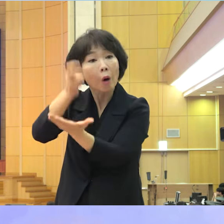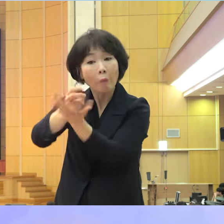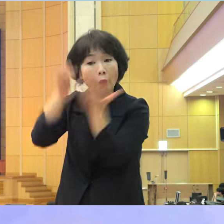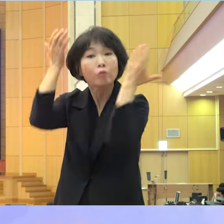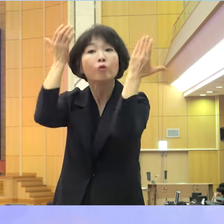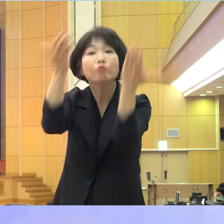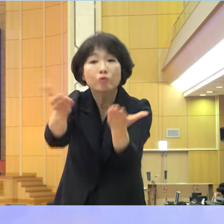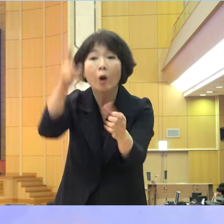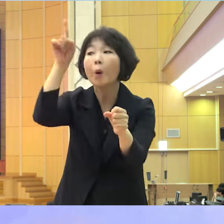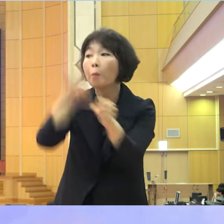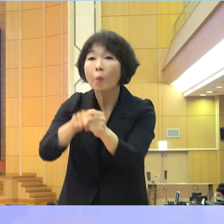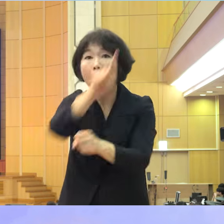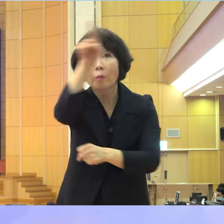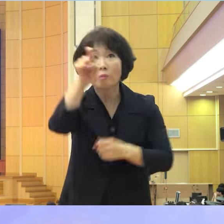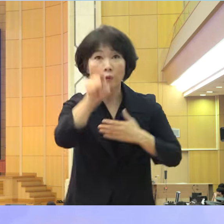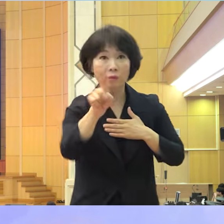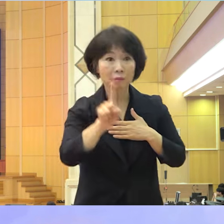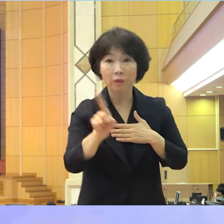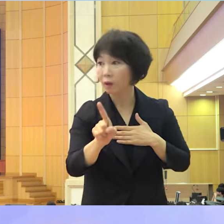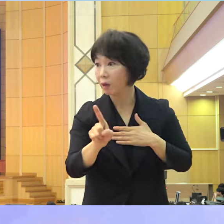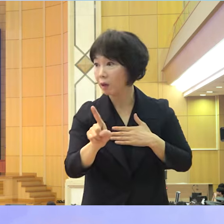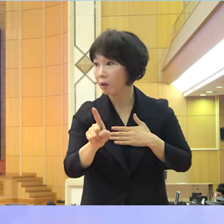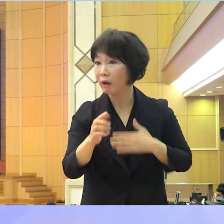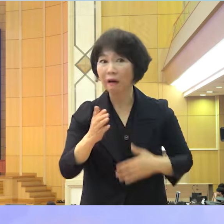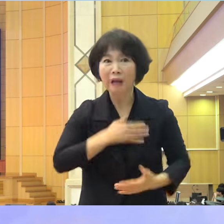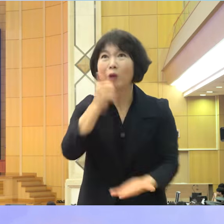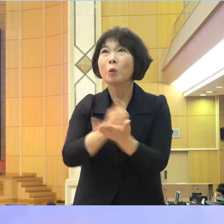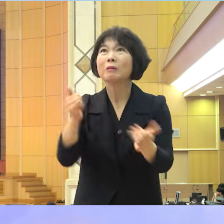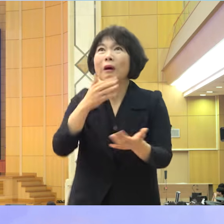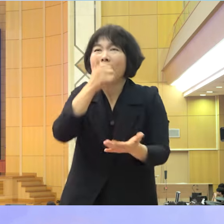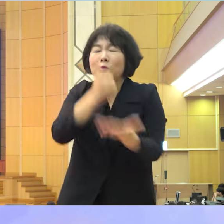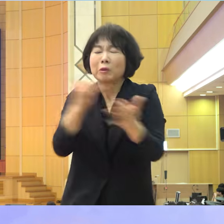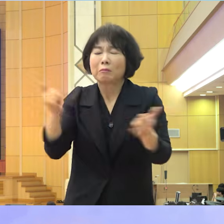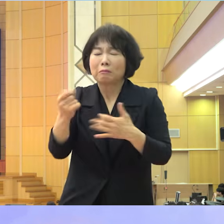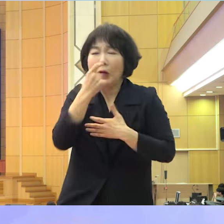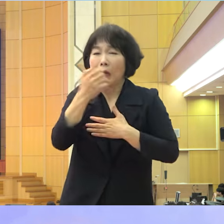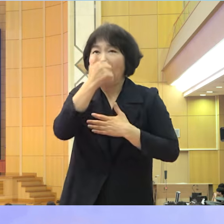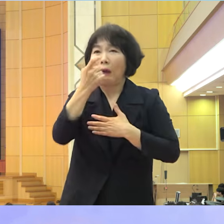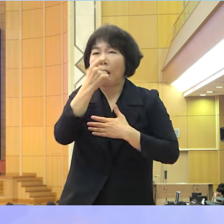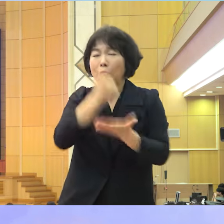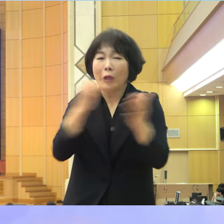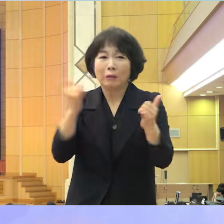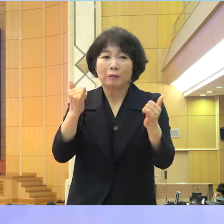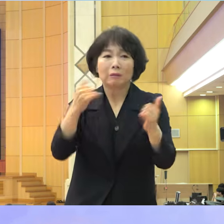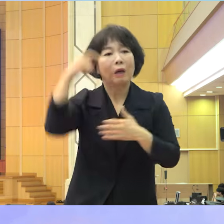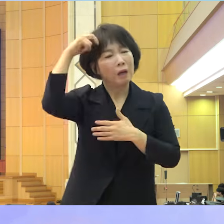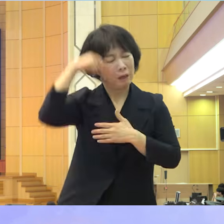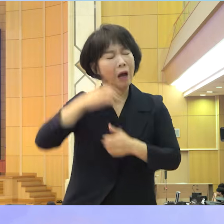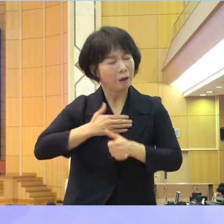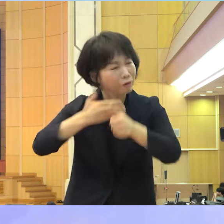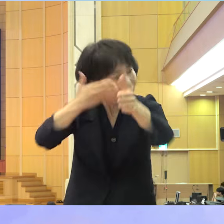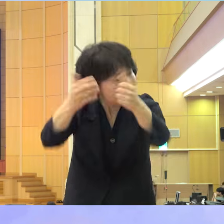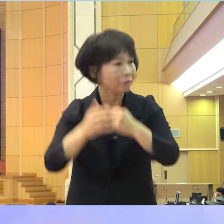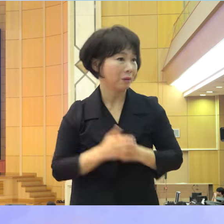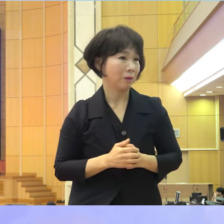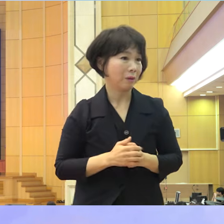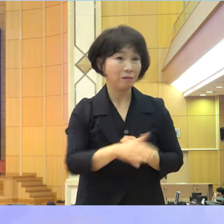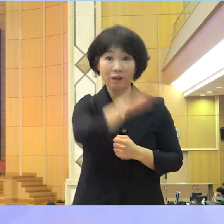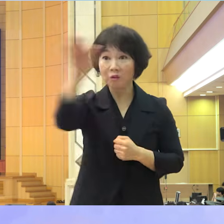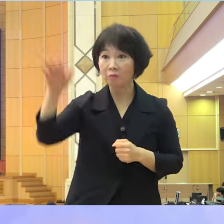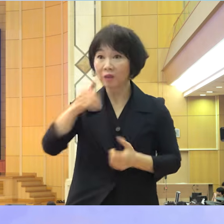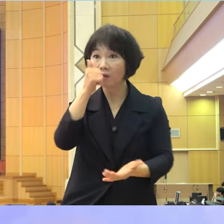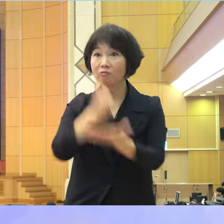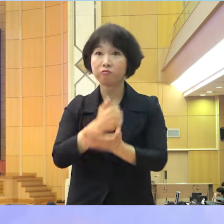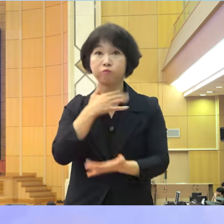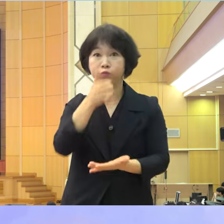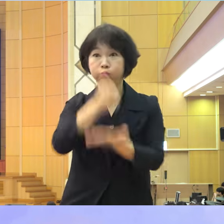걸 알게 해주는 거예요. 나는 지금까지 살면서 죄진 적 없어, 죄일 없어, 이런 사람은 율법을 모르는 사람이야. 모르니까 그런